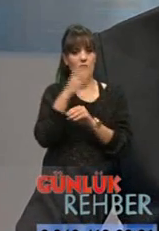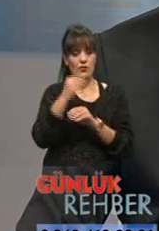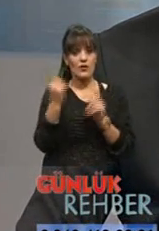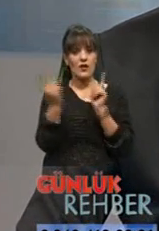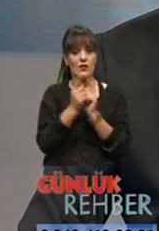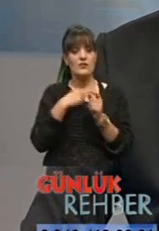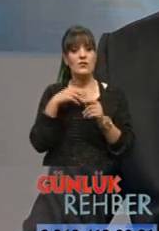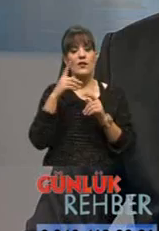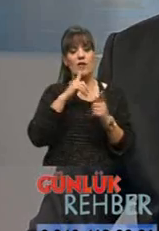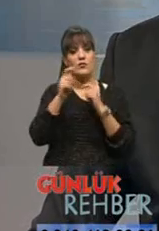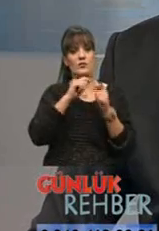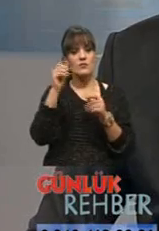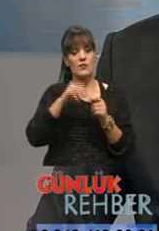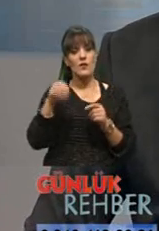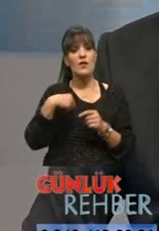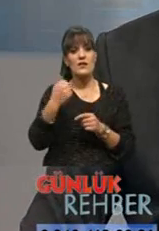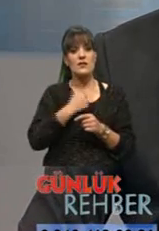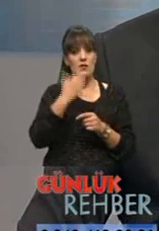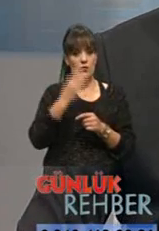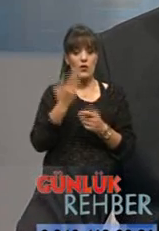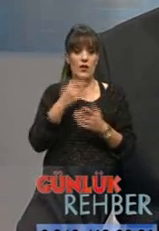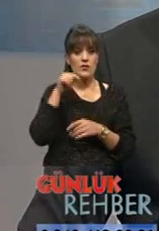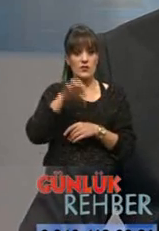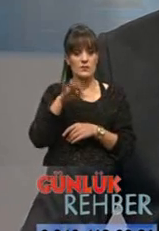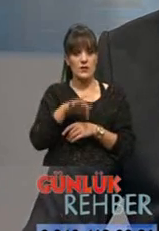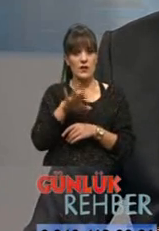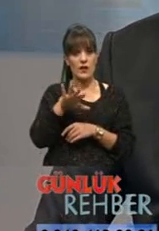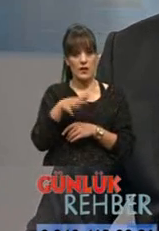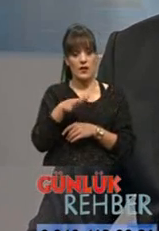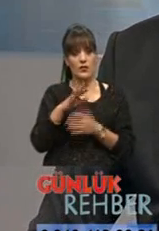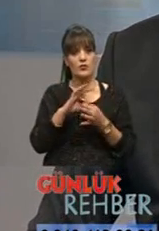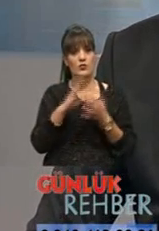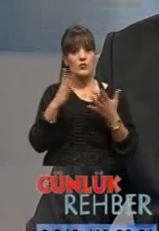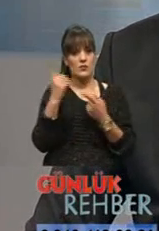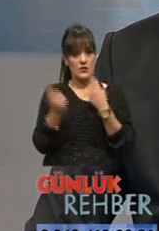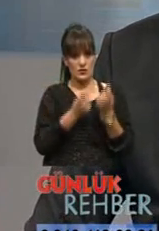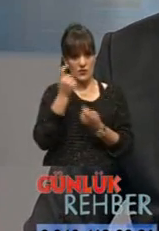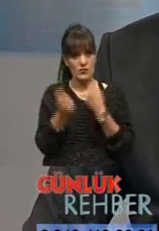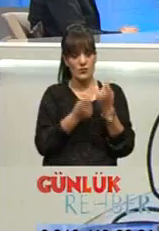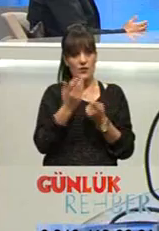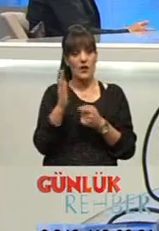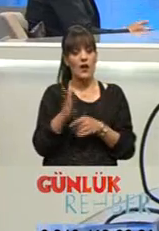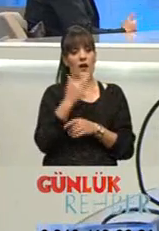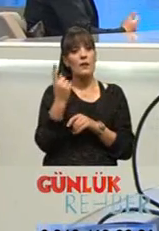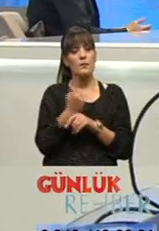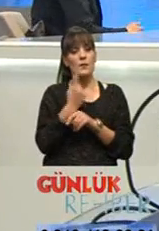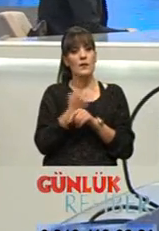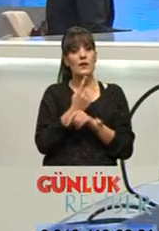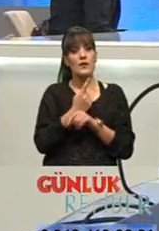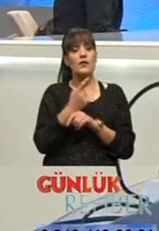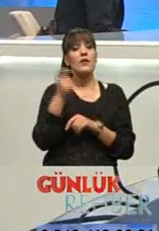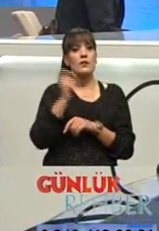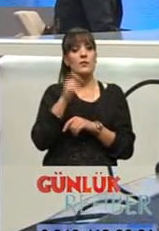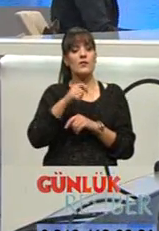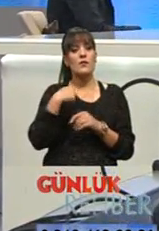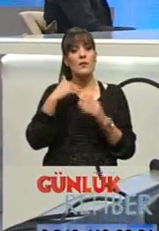ama Türkiye'de tabii belli sıkıntıları oluyor. O da şu anda herhalde çözülmeye çalışıyor. Herhangi bir şey